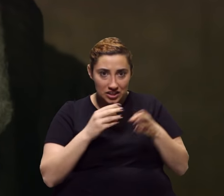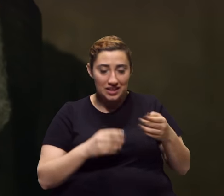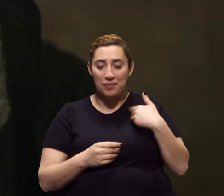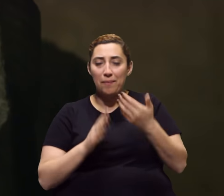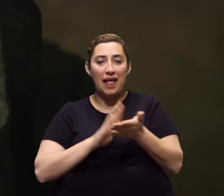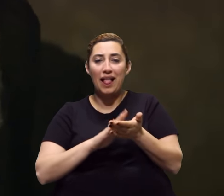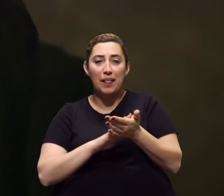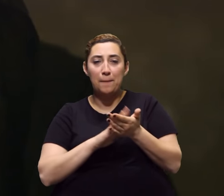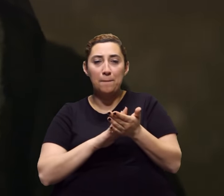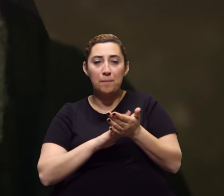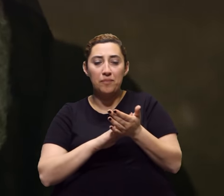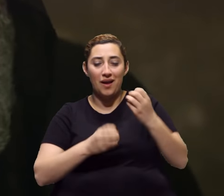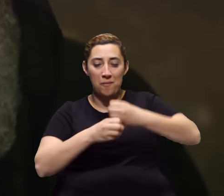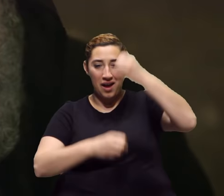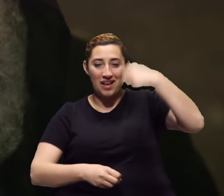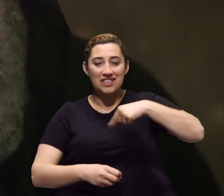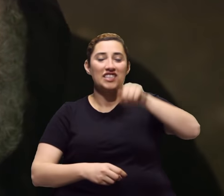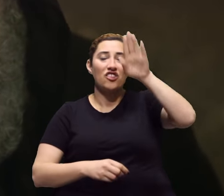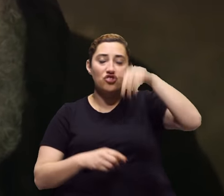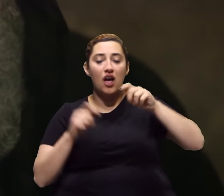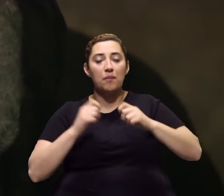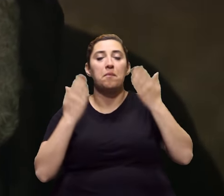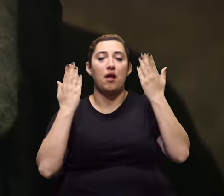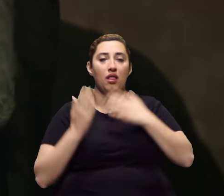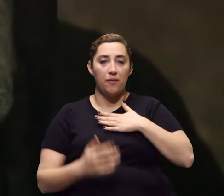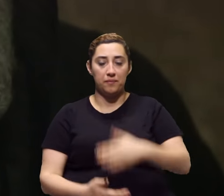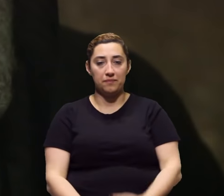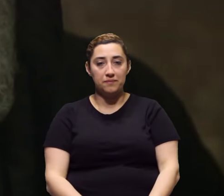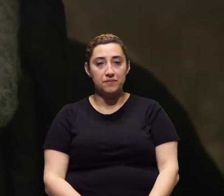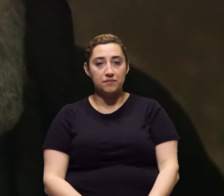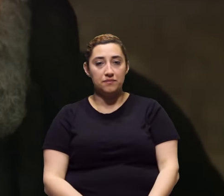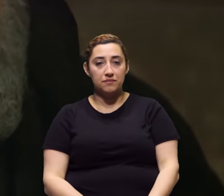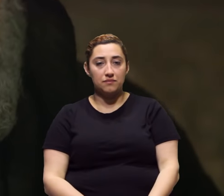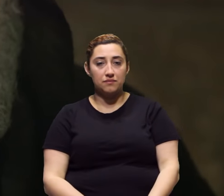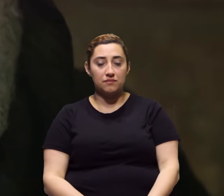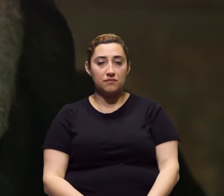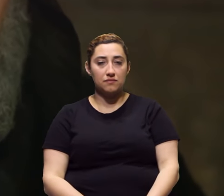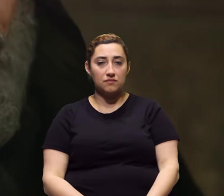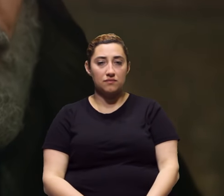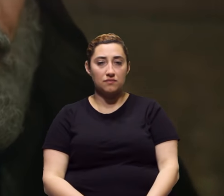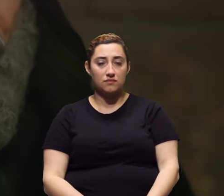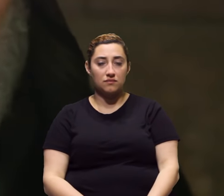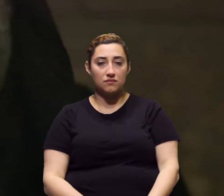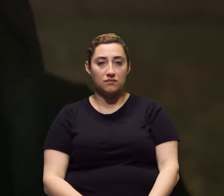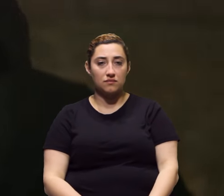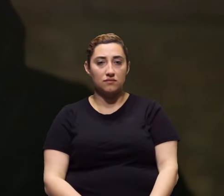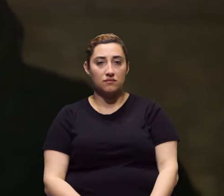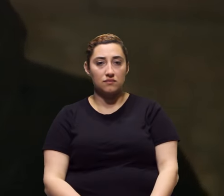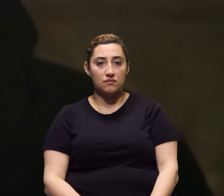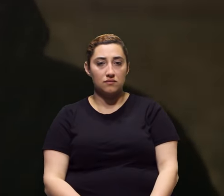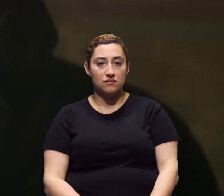elimdeki asa ile çağırayım Mevlam seni. Şimdi Kasım yüzünü ekşiterek başını